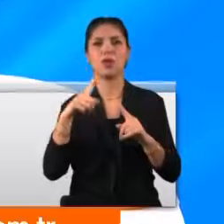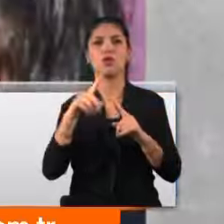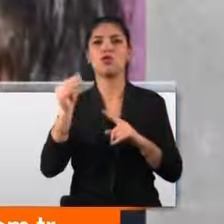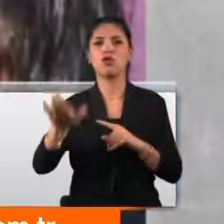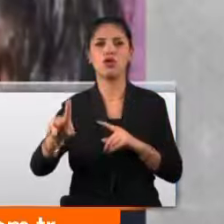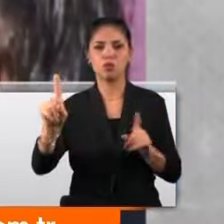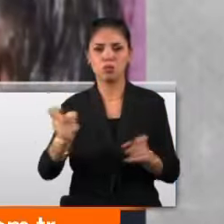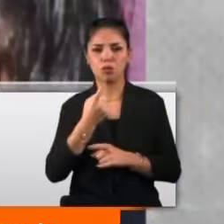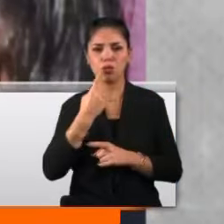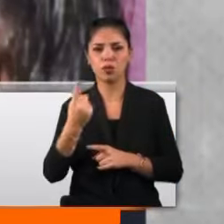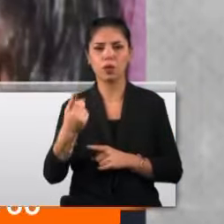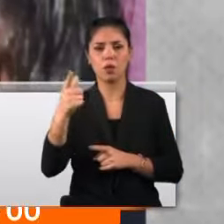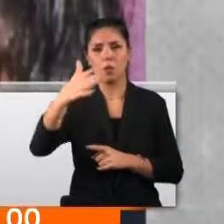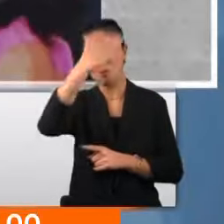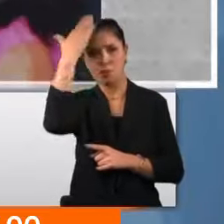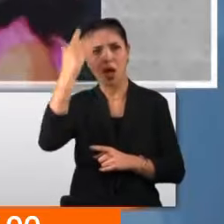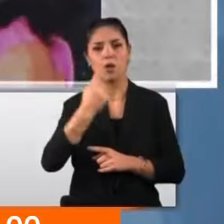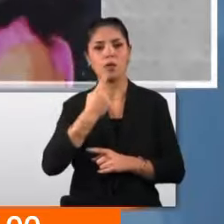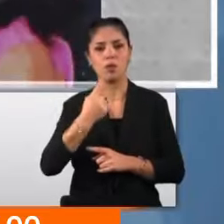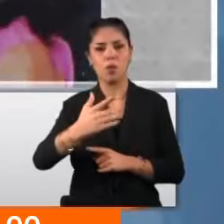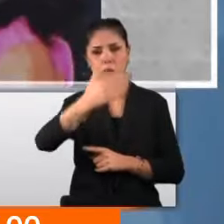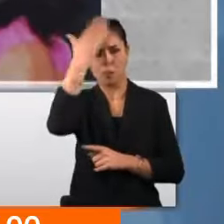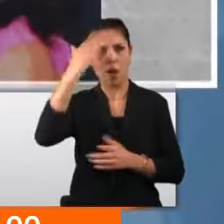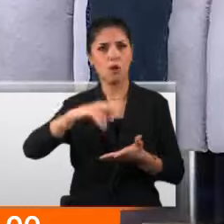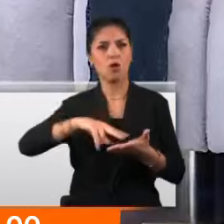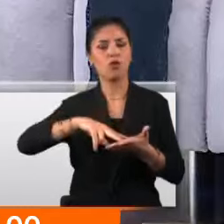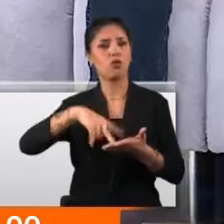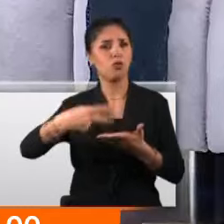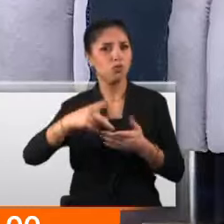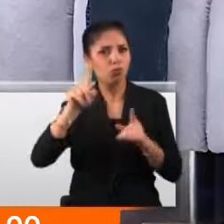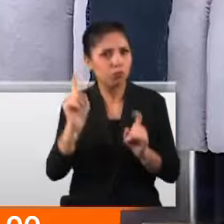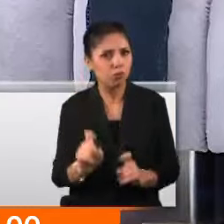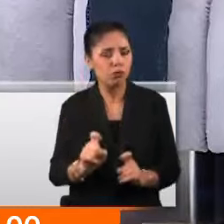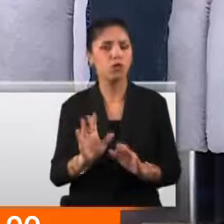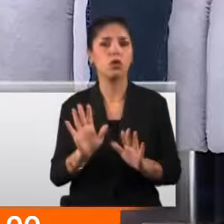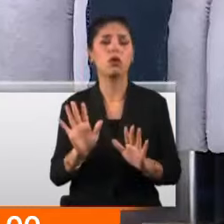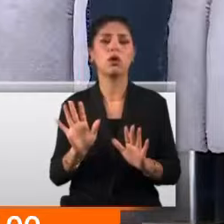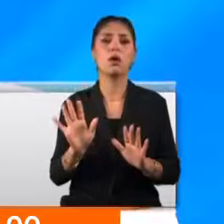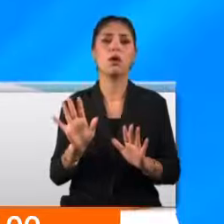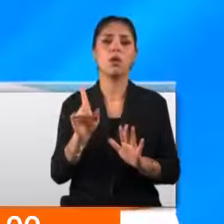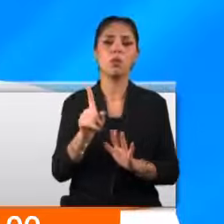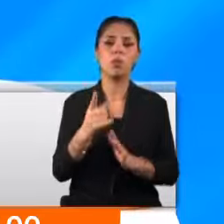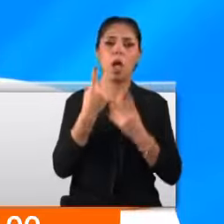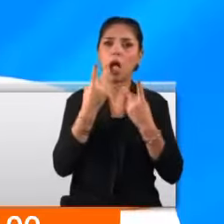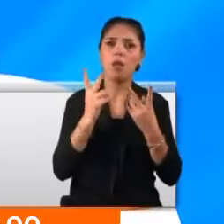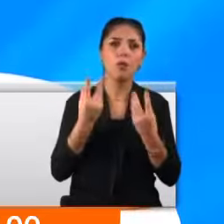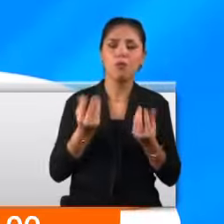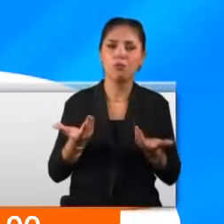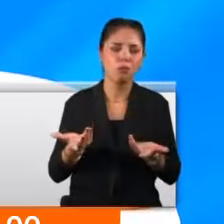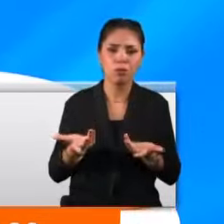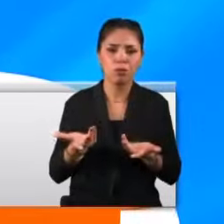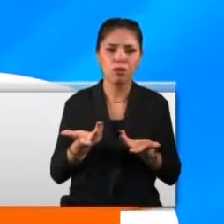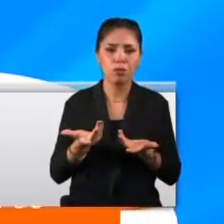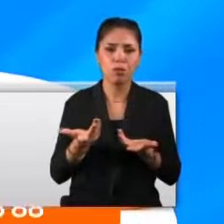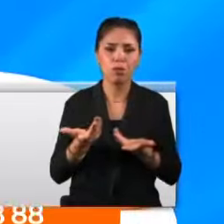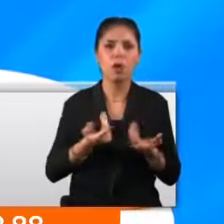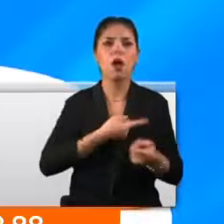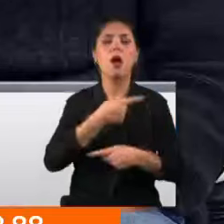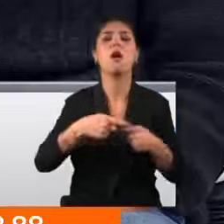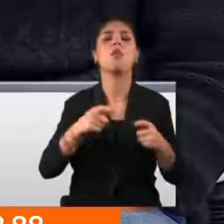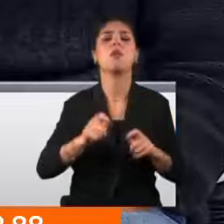desek. Bakın orada bir banyodan bahsediyorsunuz. Banyoda mı düştü, bir şey oldu, söylenemedi. Çünkü